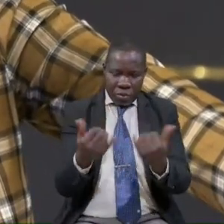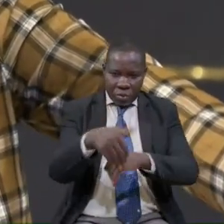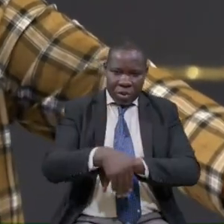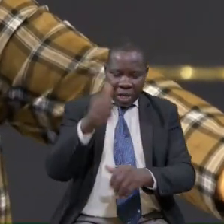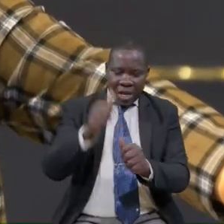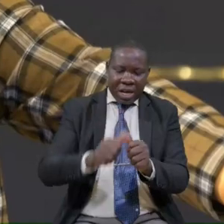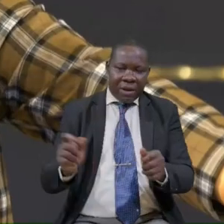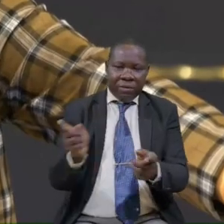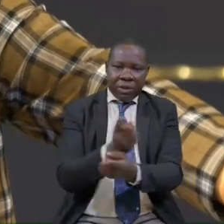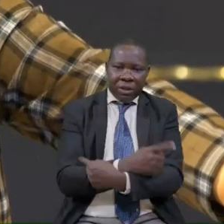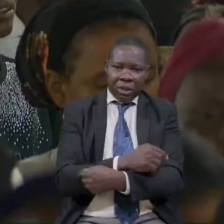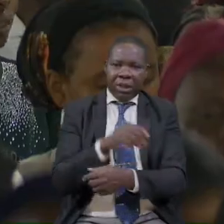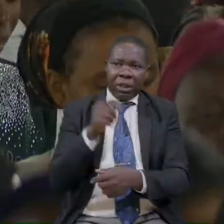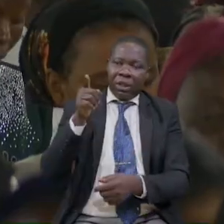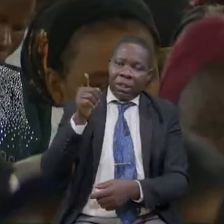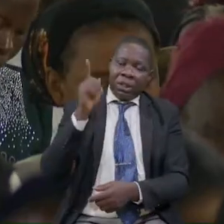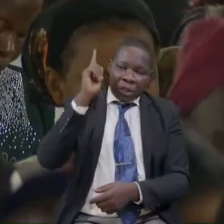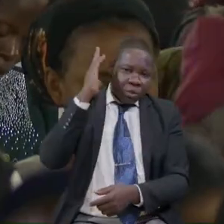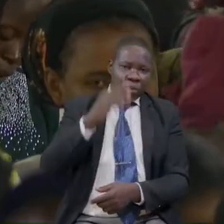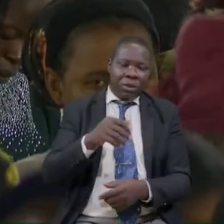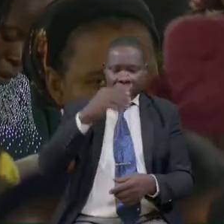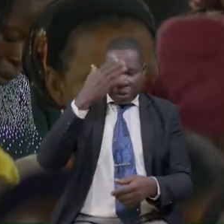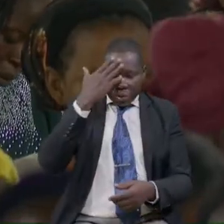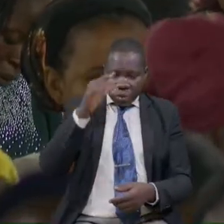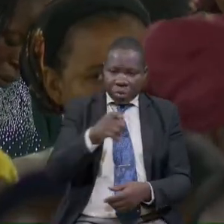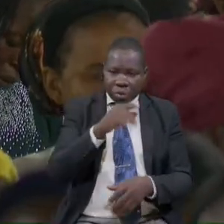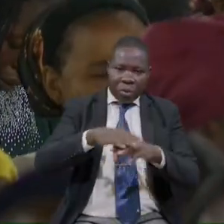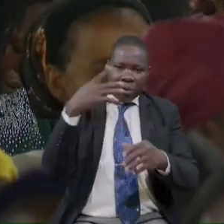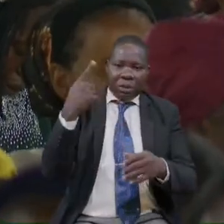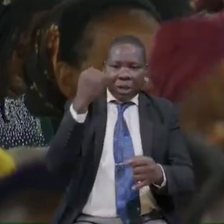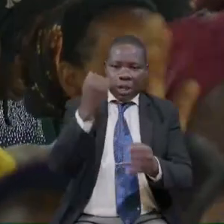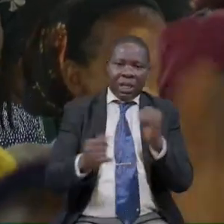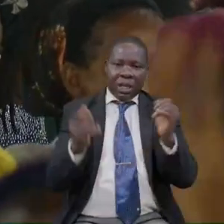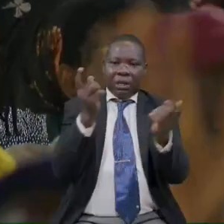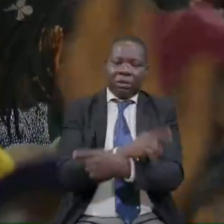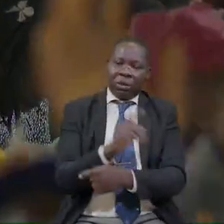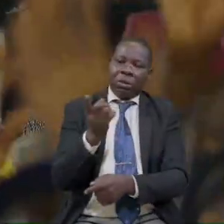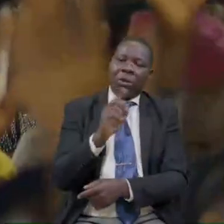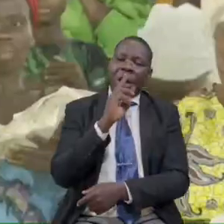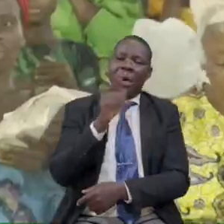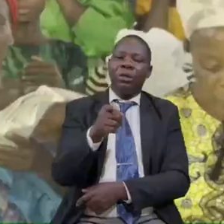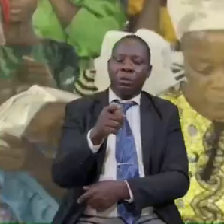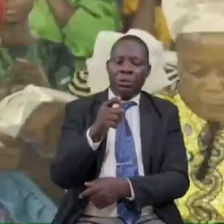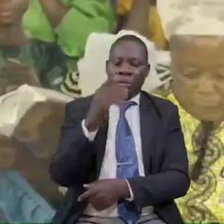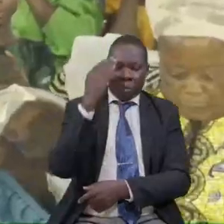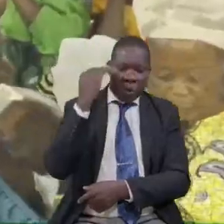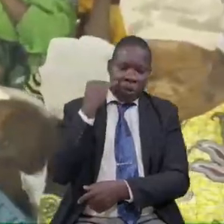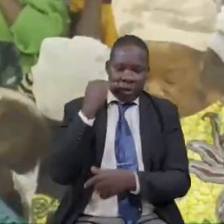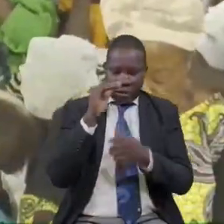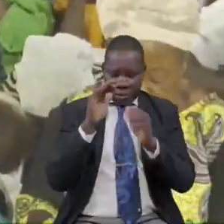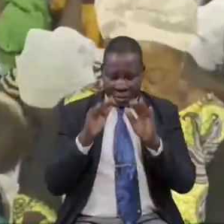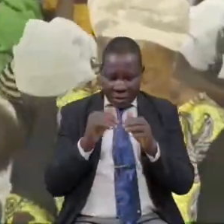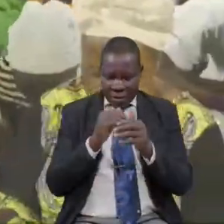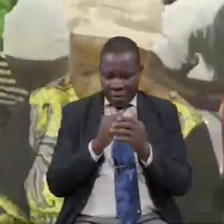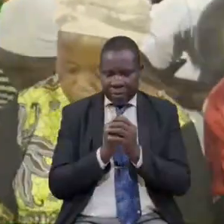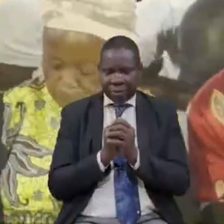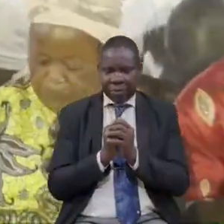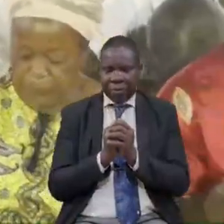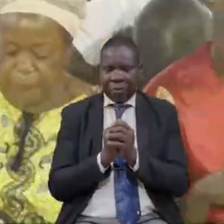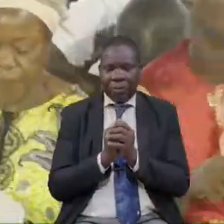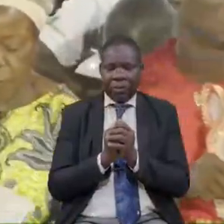chaque jour, il vous reconnaît et vous reconnaîtra en ce dernier jour-là. Où êtes-vous? Les têtes baissées et les